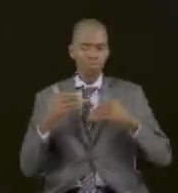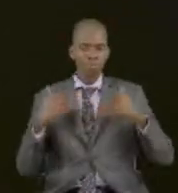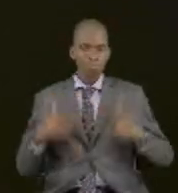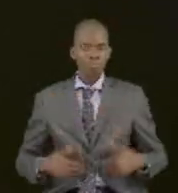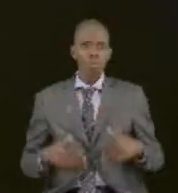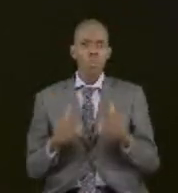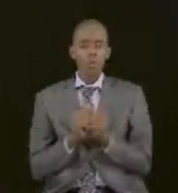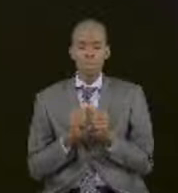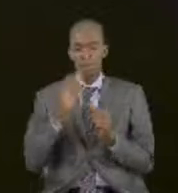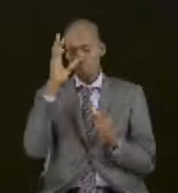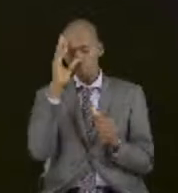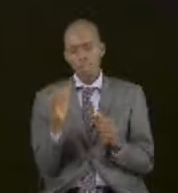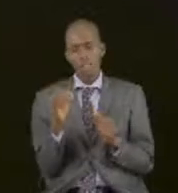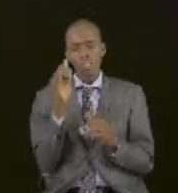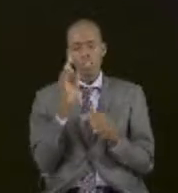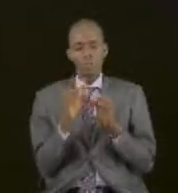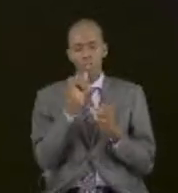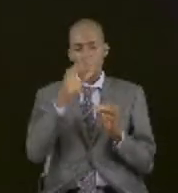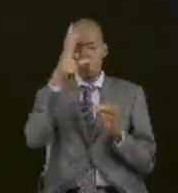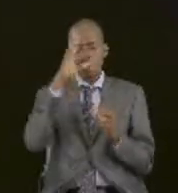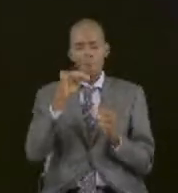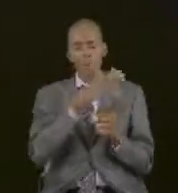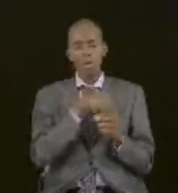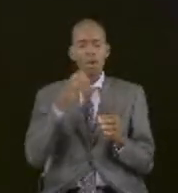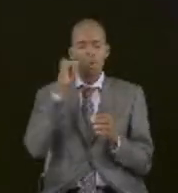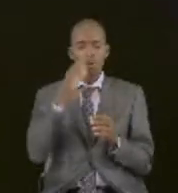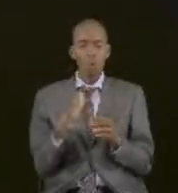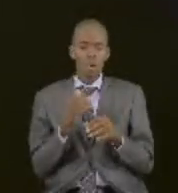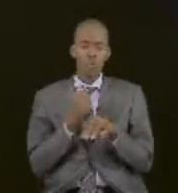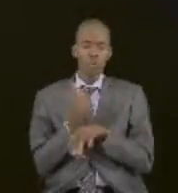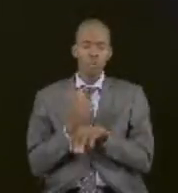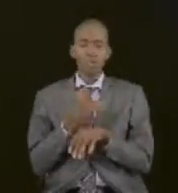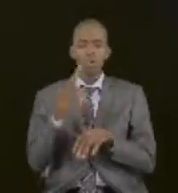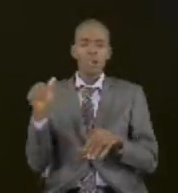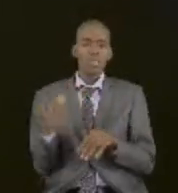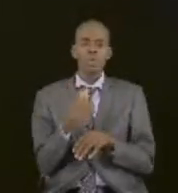les voleurs. L'homme avec